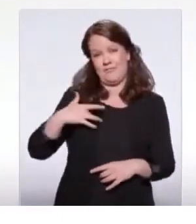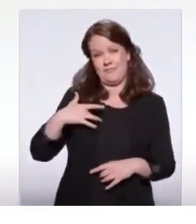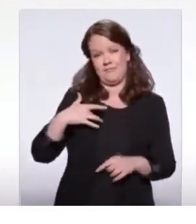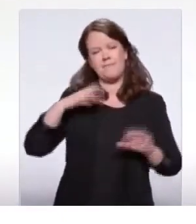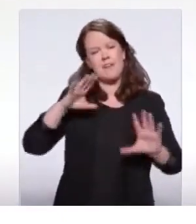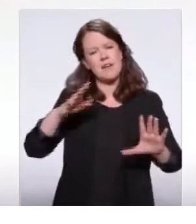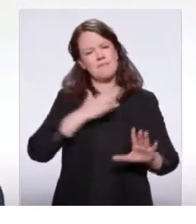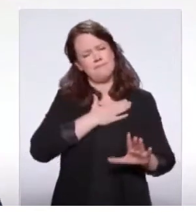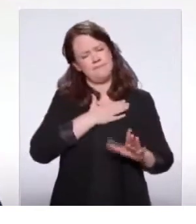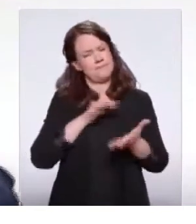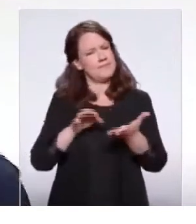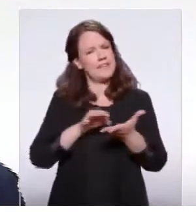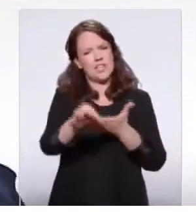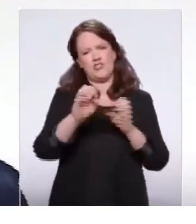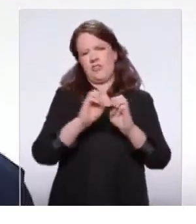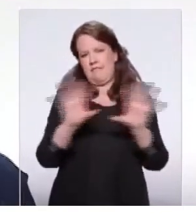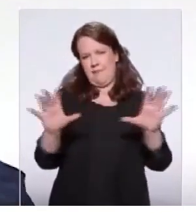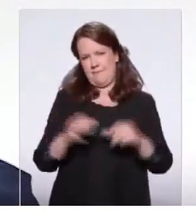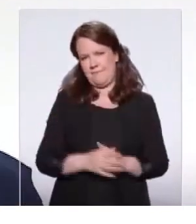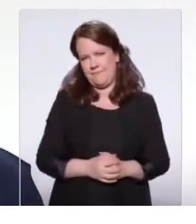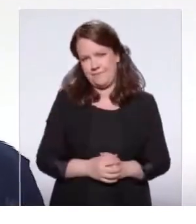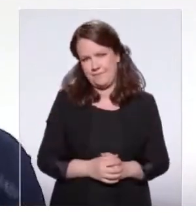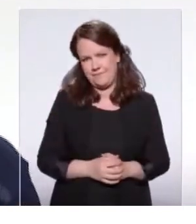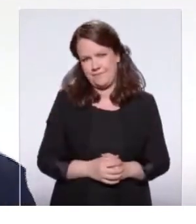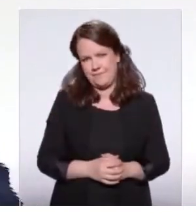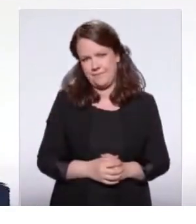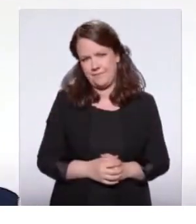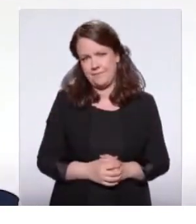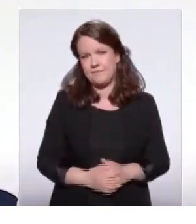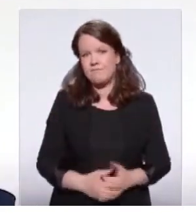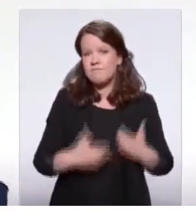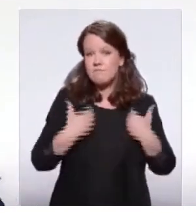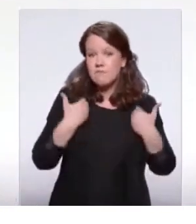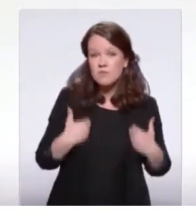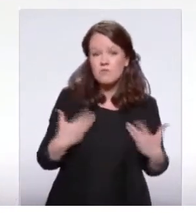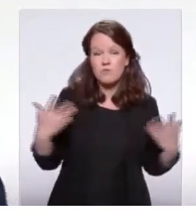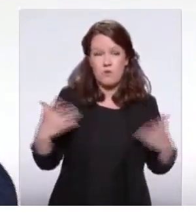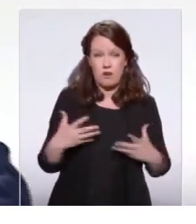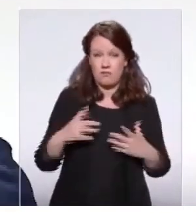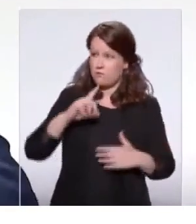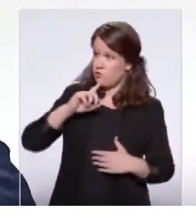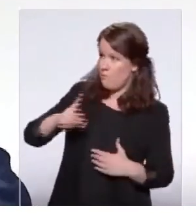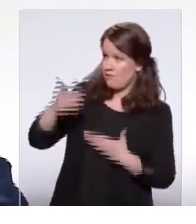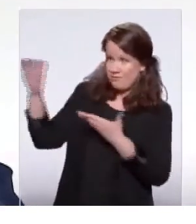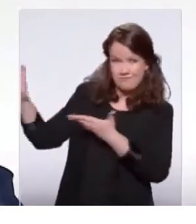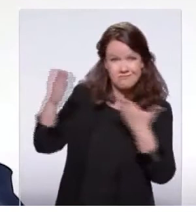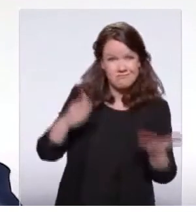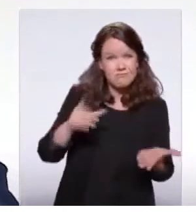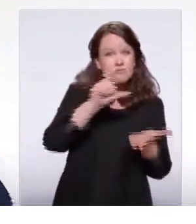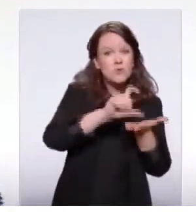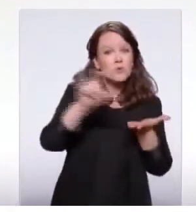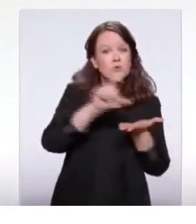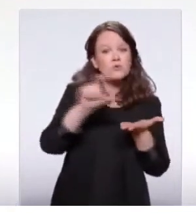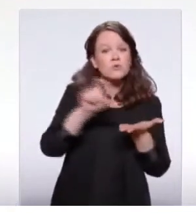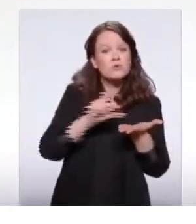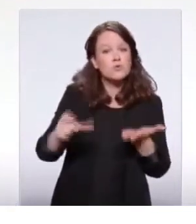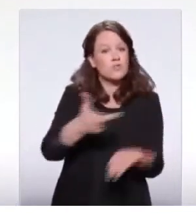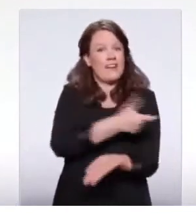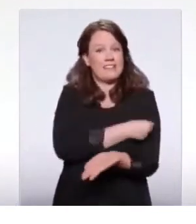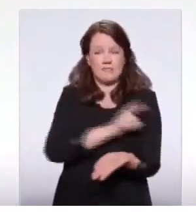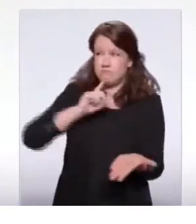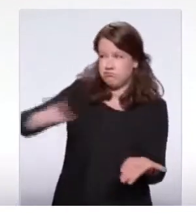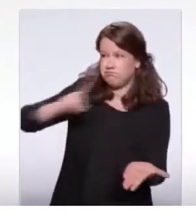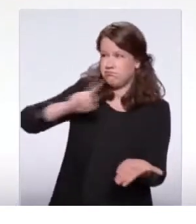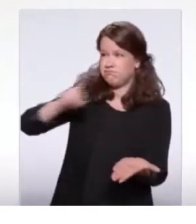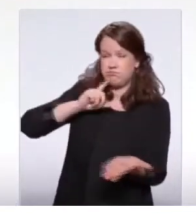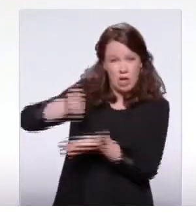claire. D'abord, continuer à avoir de plus en plus de doses en accélérant nos achats et surtout en